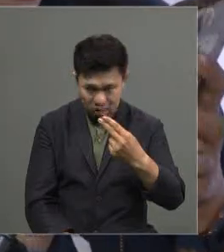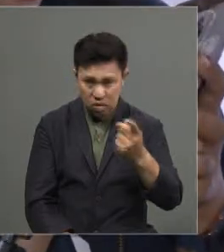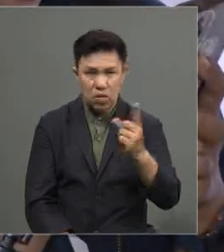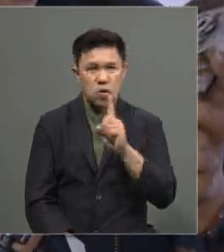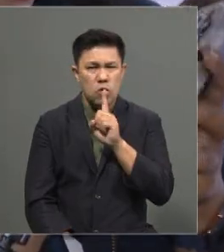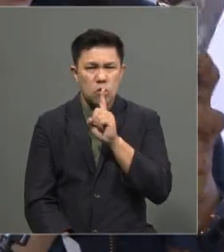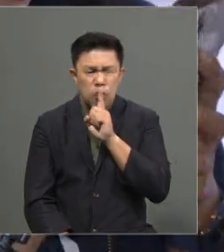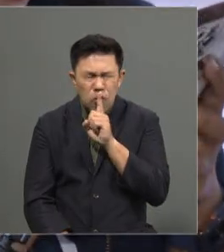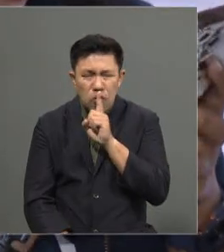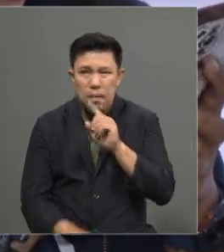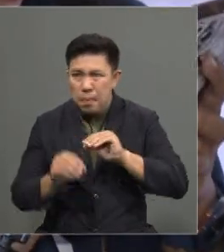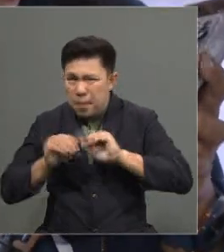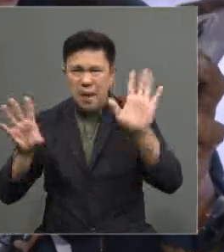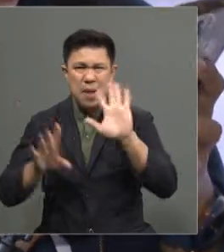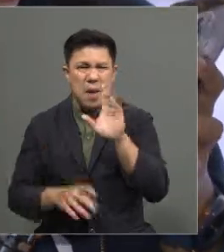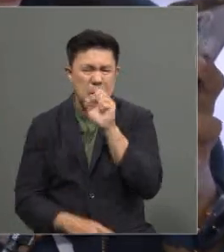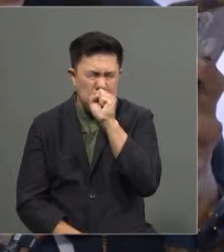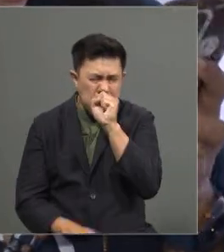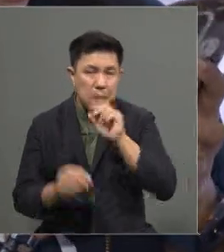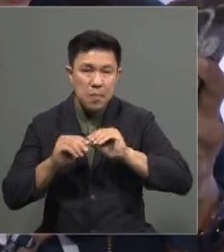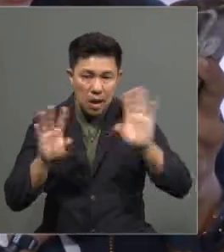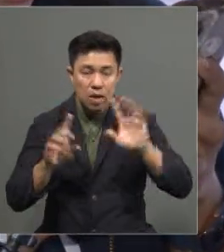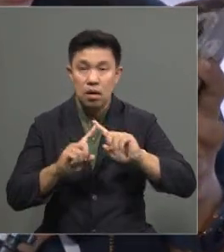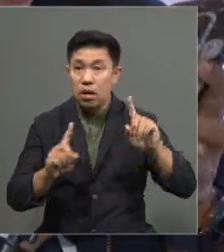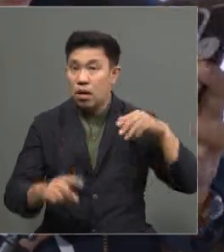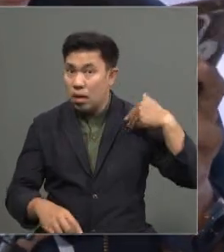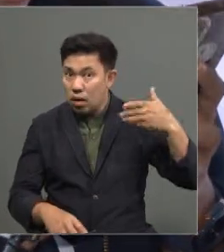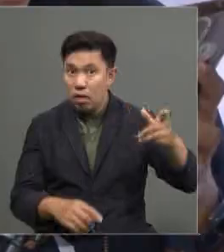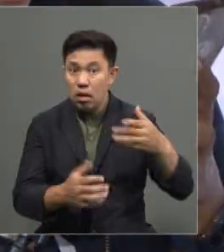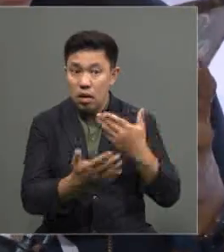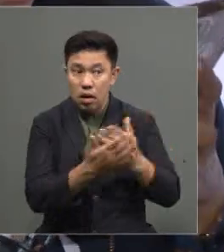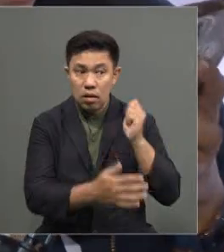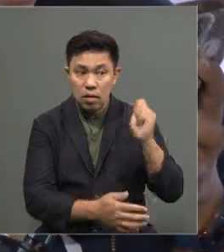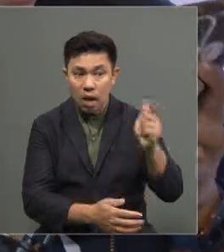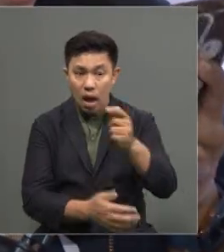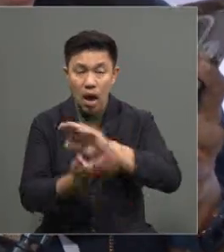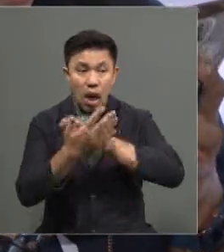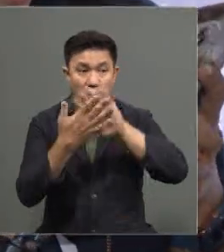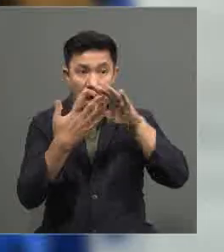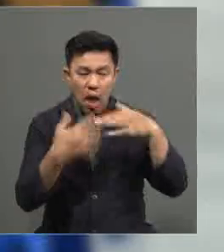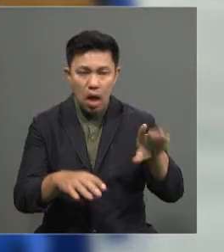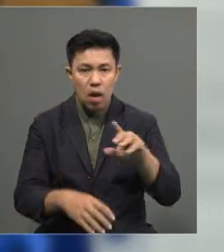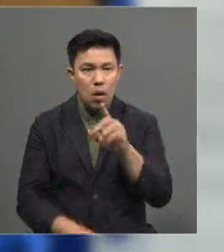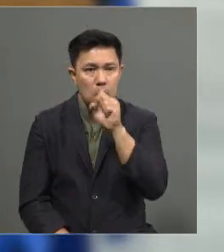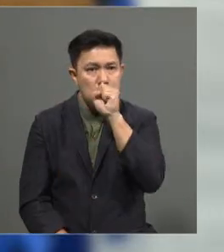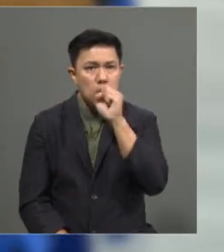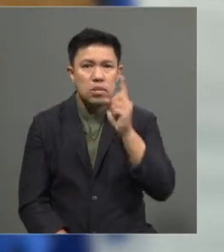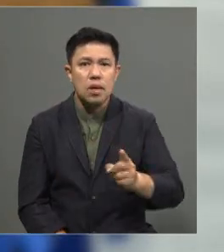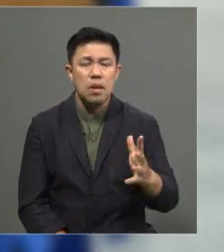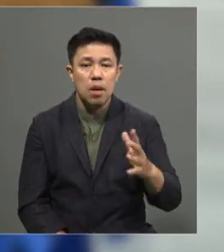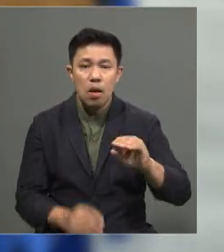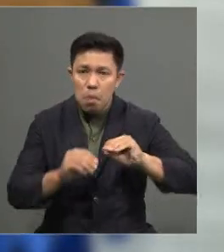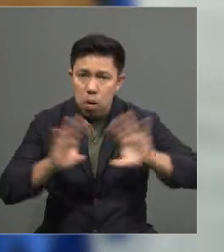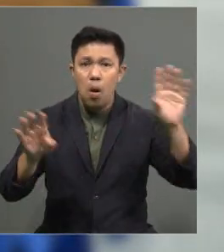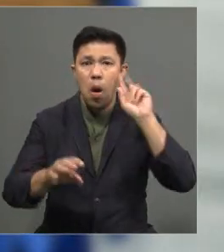อให้เก็บความลับเรื่องนี้ไว้แต่ปรากฏว่าหลังจากที่คนกลุ่มนี้ได้รับเงินไปแล้วเนี่ยไม่ได้เก็บเป็นความลับจริงแต่ไปปล่อย